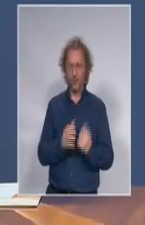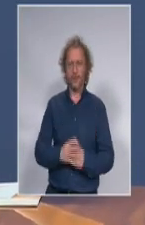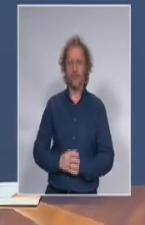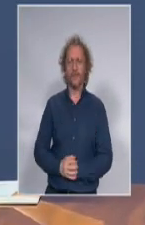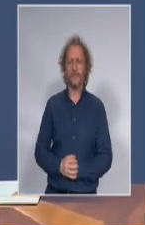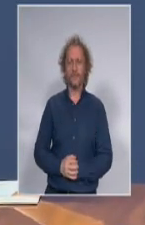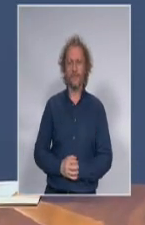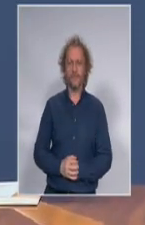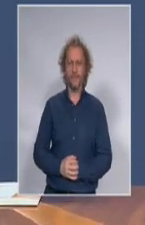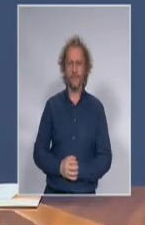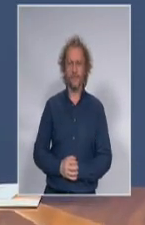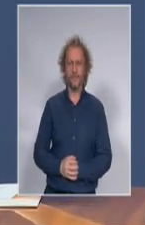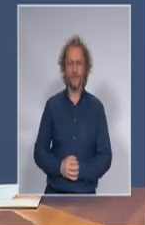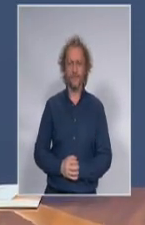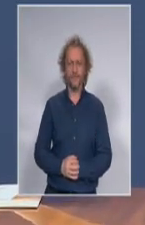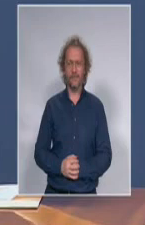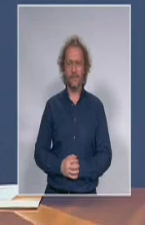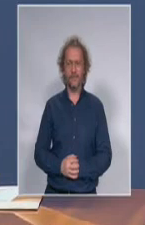Očekujemo